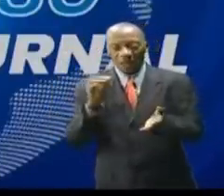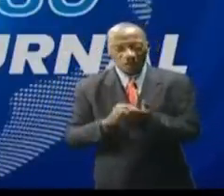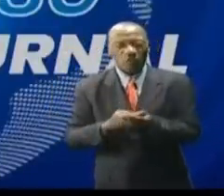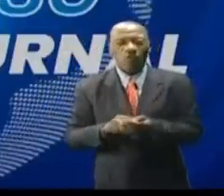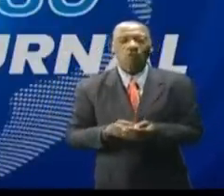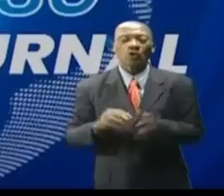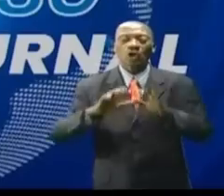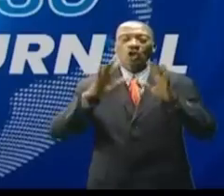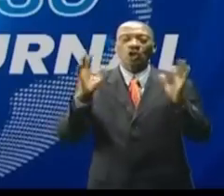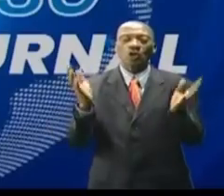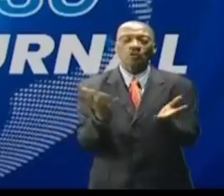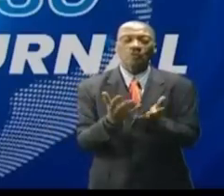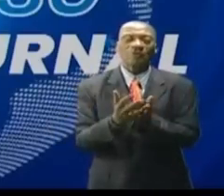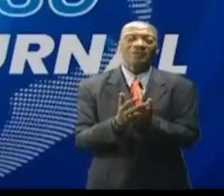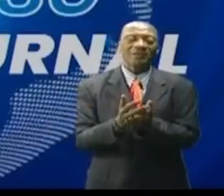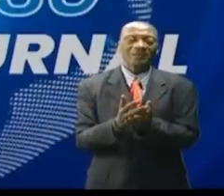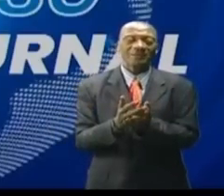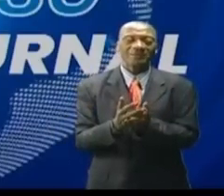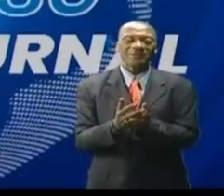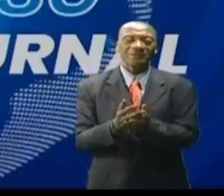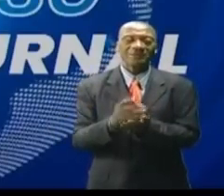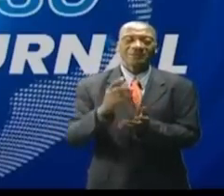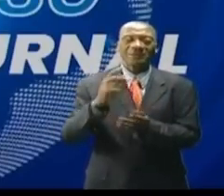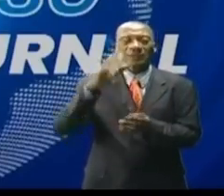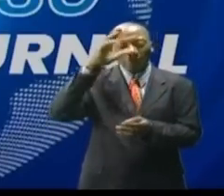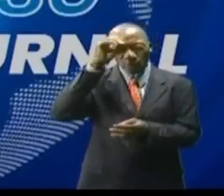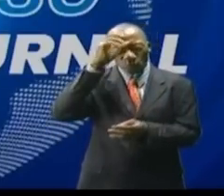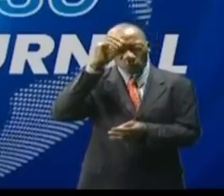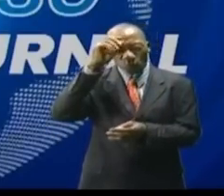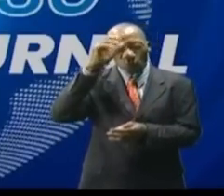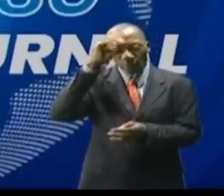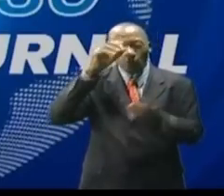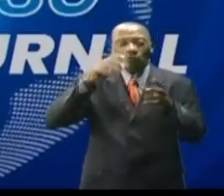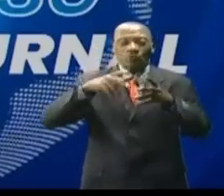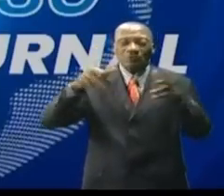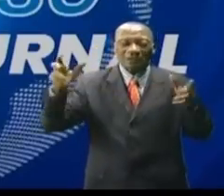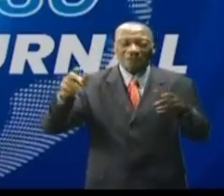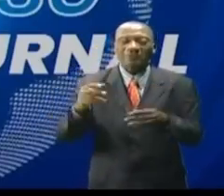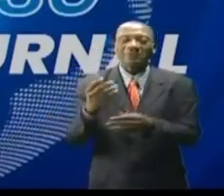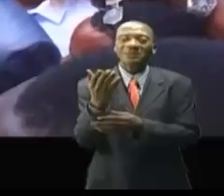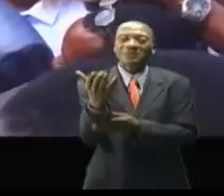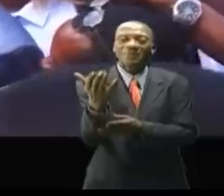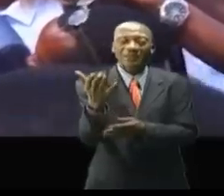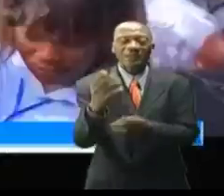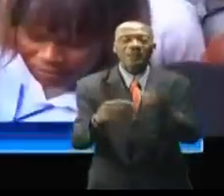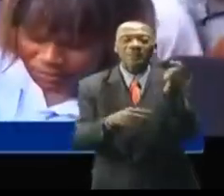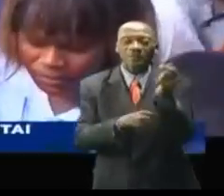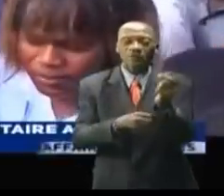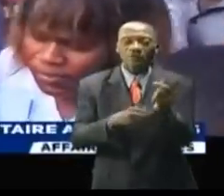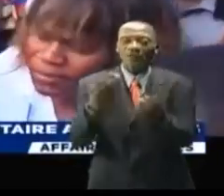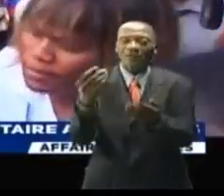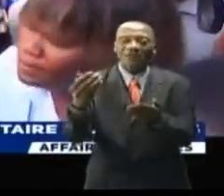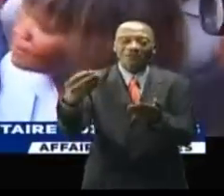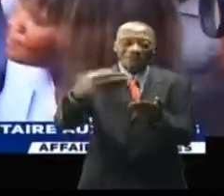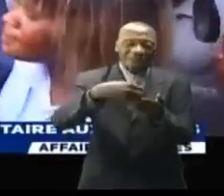communautés Tekeyaka victimes de conflits intercommunautaires à Kwamout. Regardez. L'espace MKH de la commune